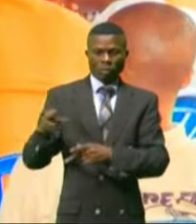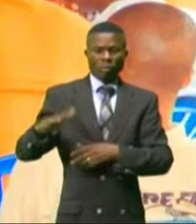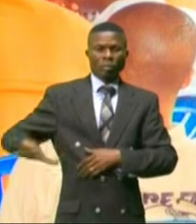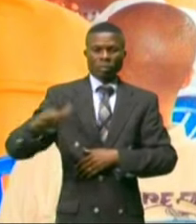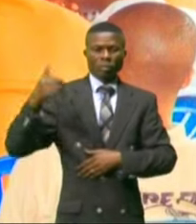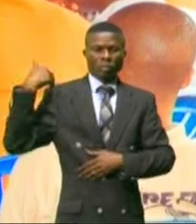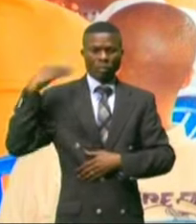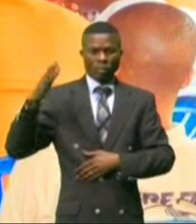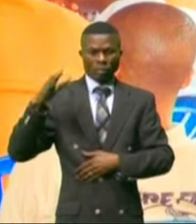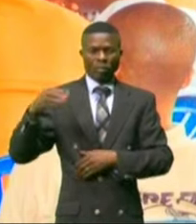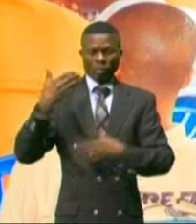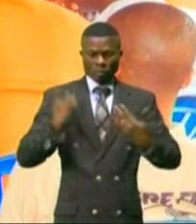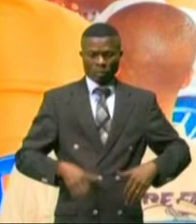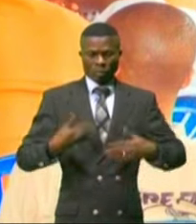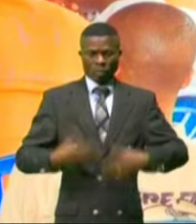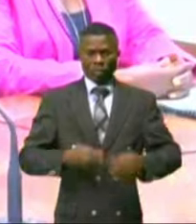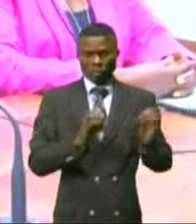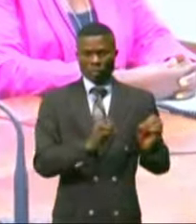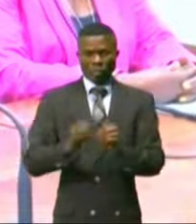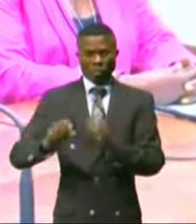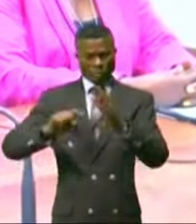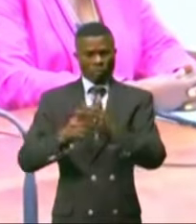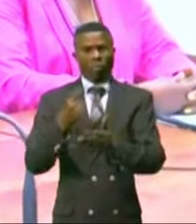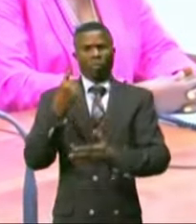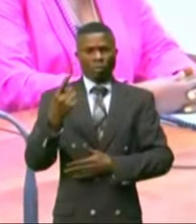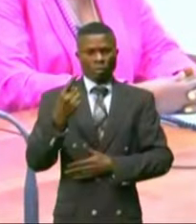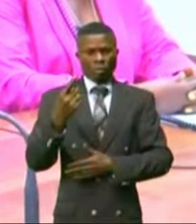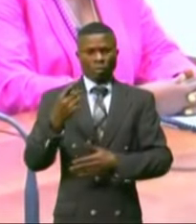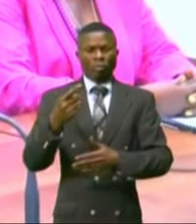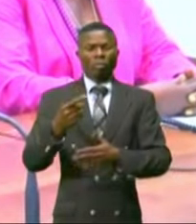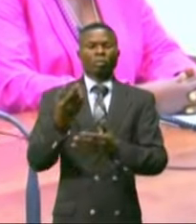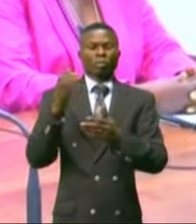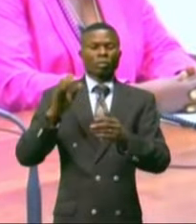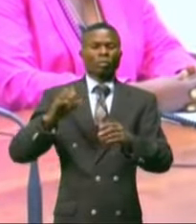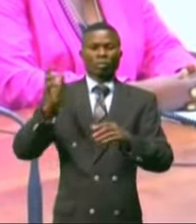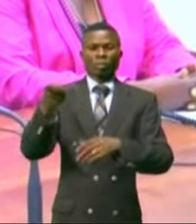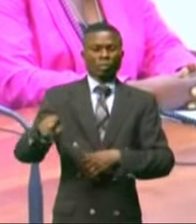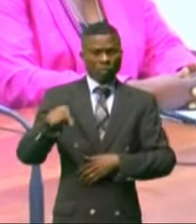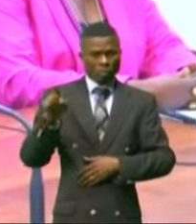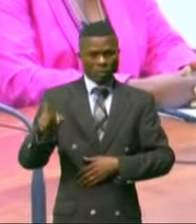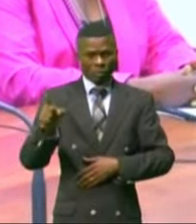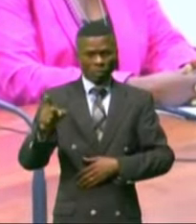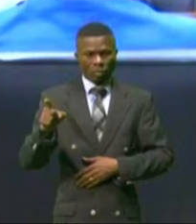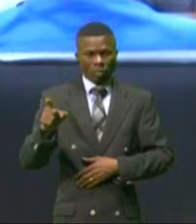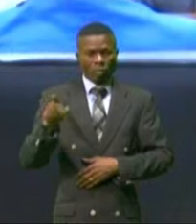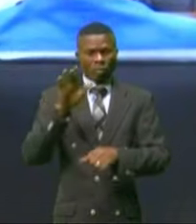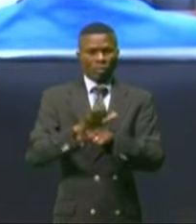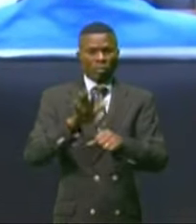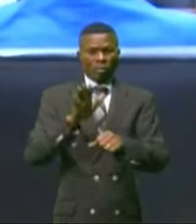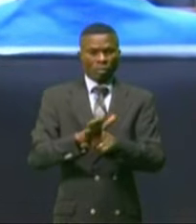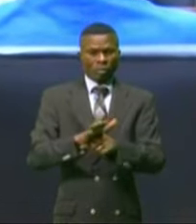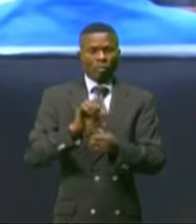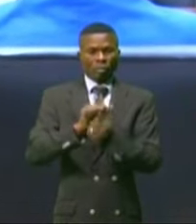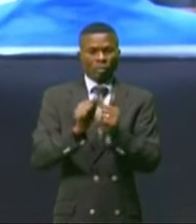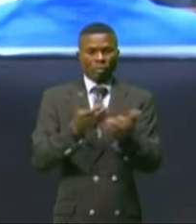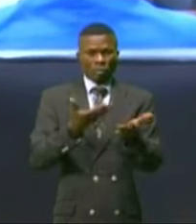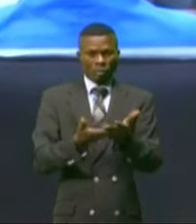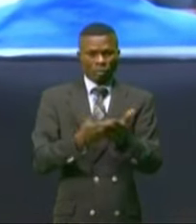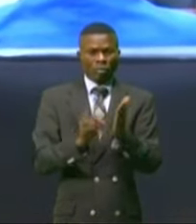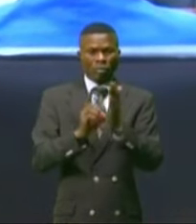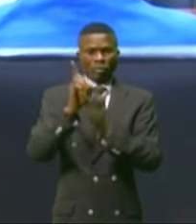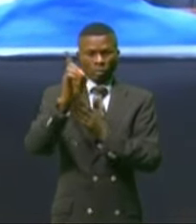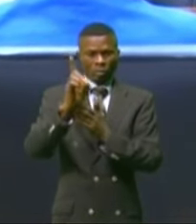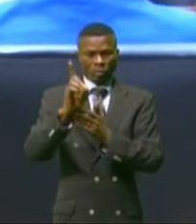droit, cette célébration qui s'est déroulée pour la première fois dans ces coins de la République a connu plusieurs thématiques développées